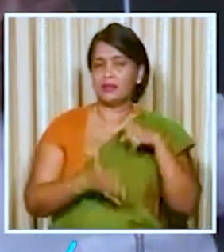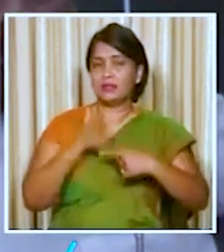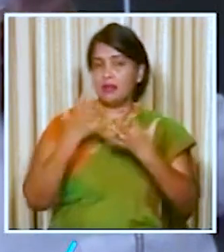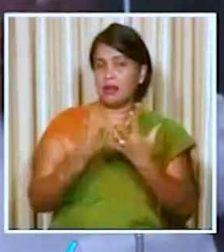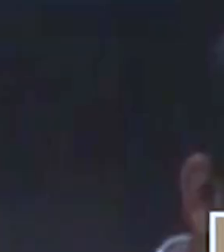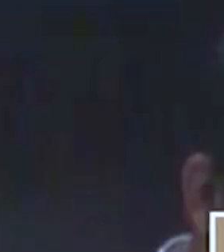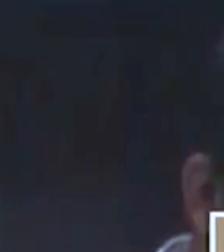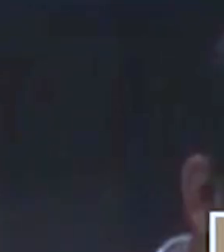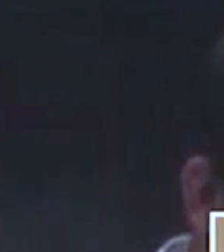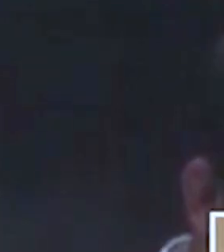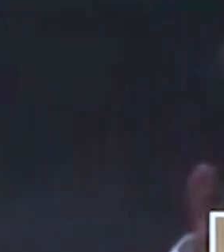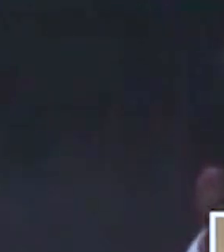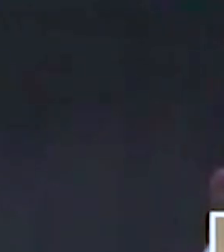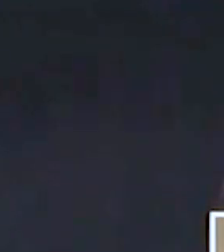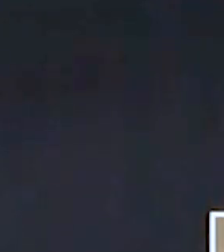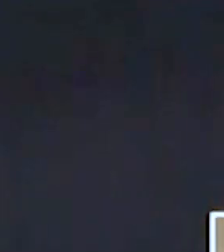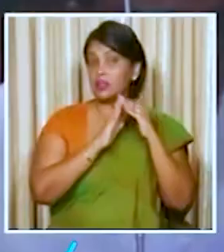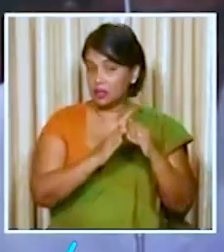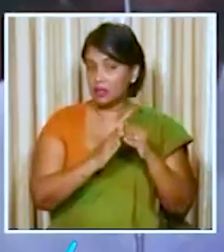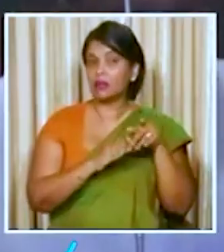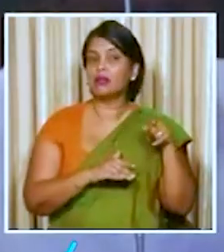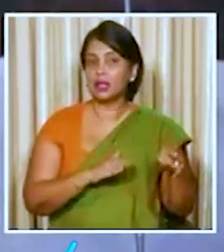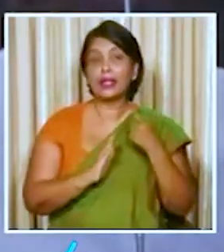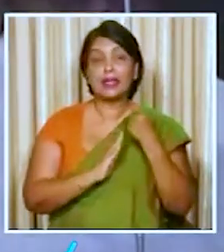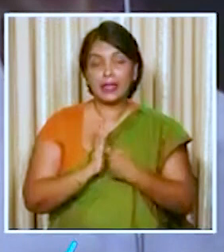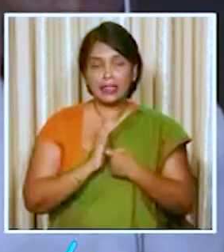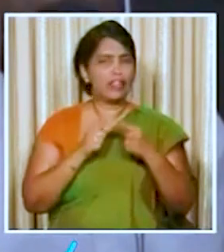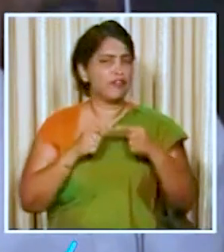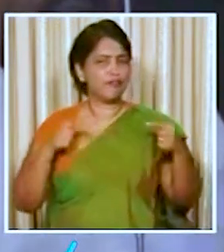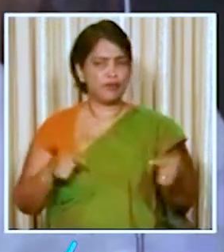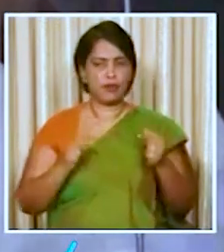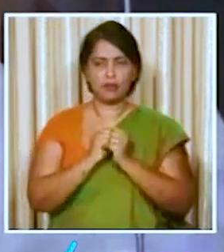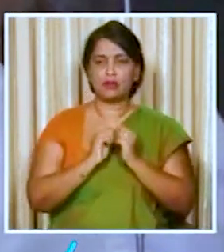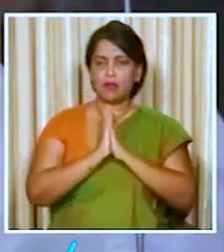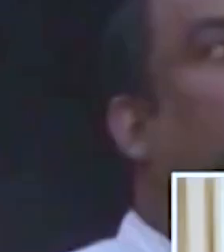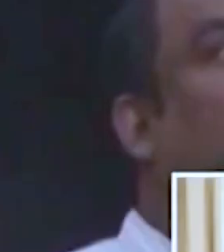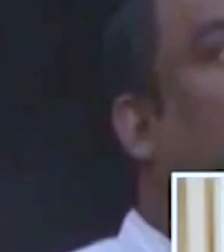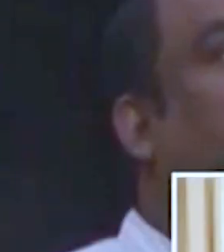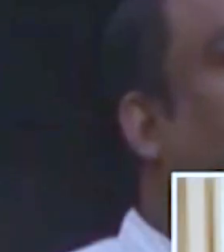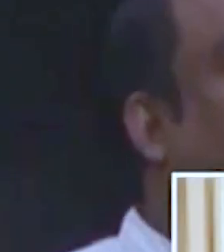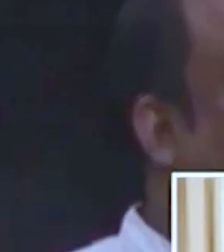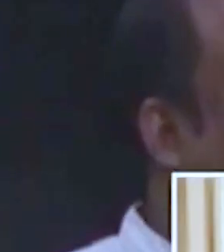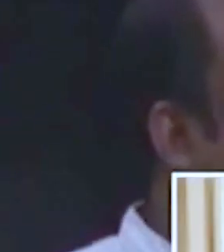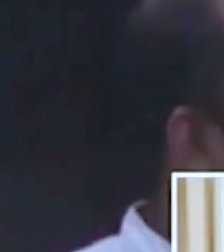హదాగన్న మే దగలన పురా విద్యా దిపార్ట్మెంటు తీయన్నే నీతి విరోధి కటయుత్త పురా విద్యా స్థానేక సిద్ధ